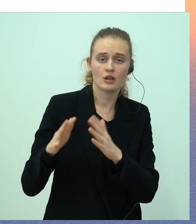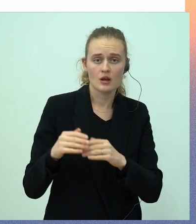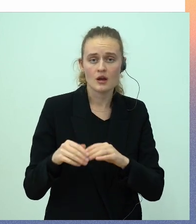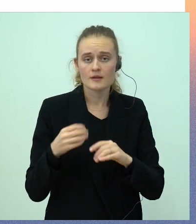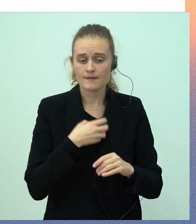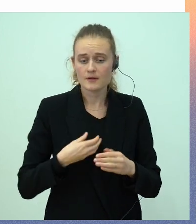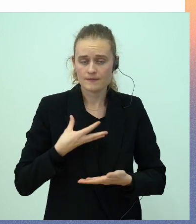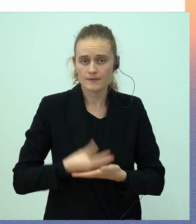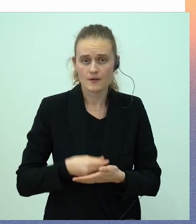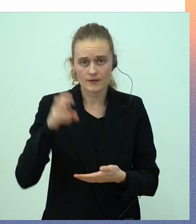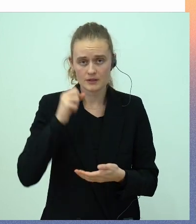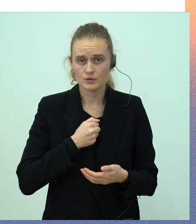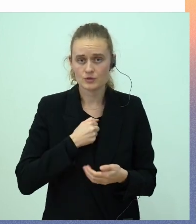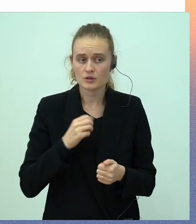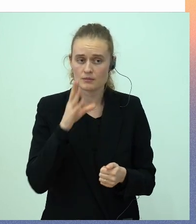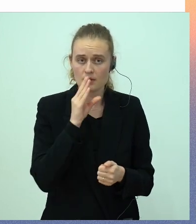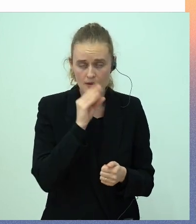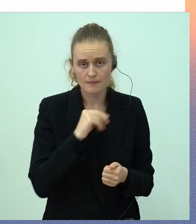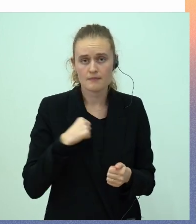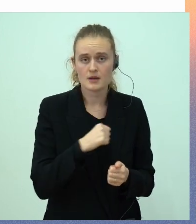ir galėtume ją ginti.